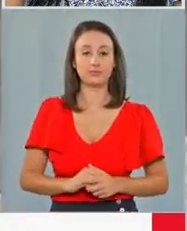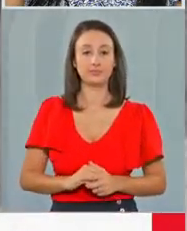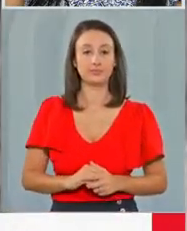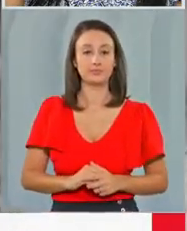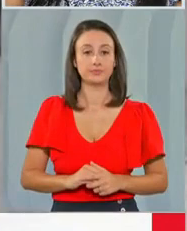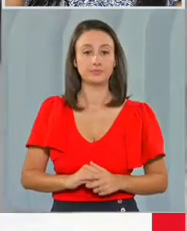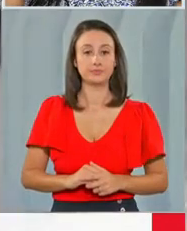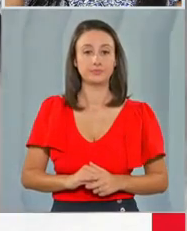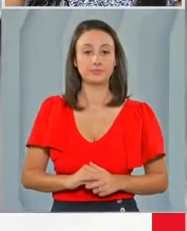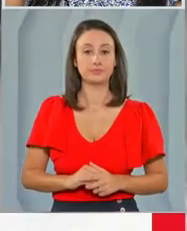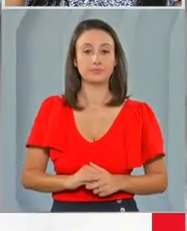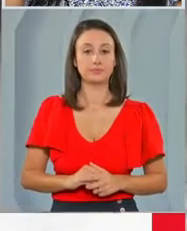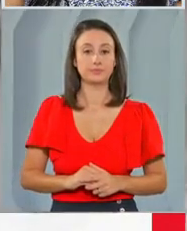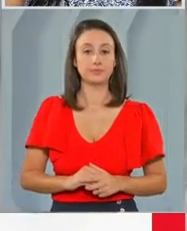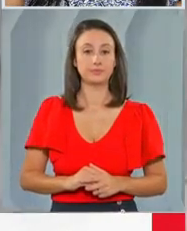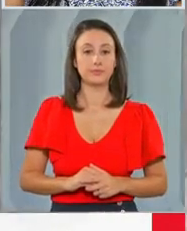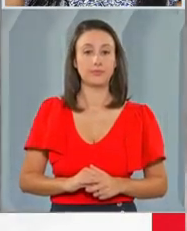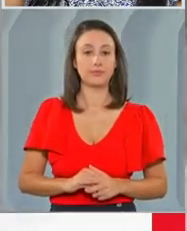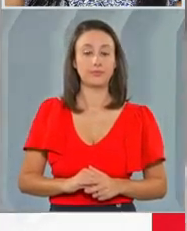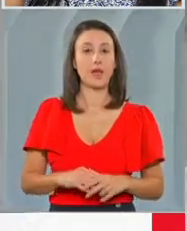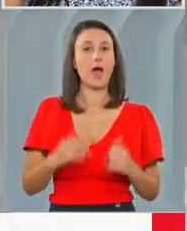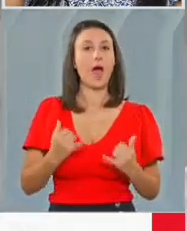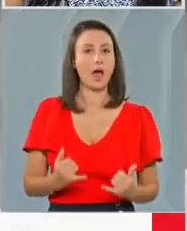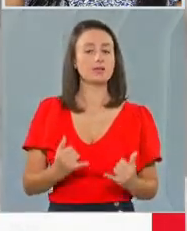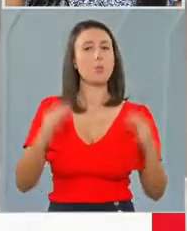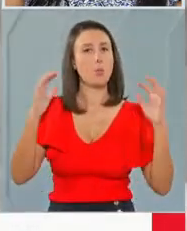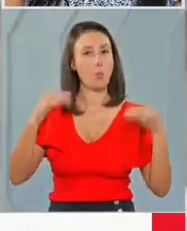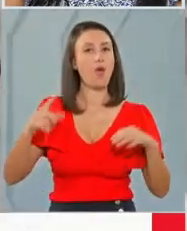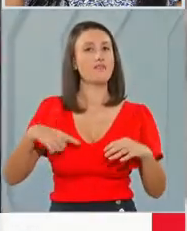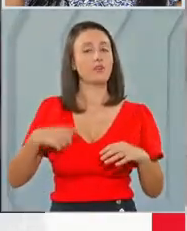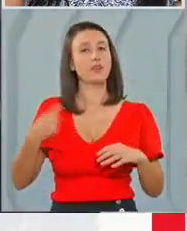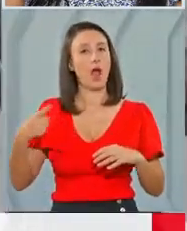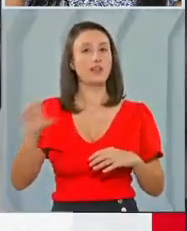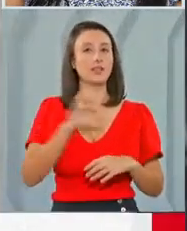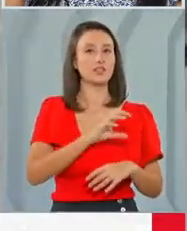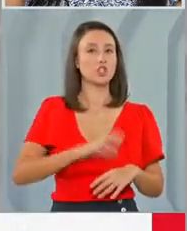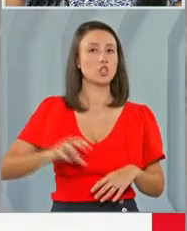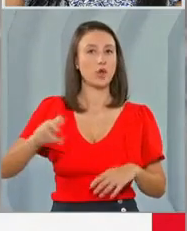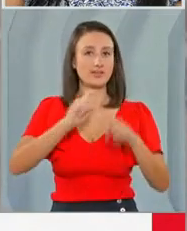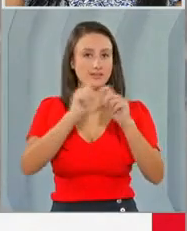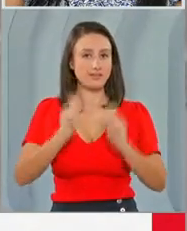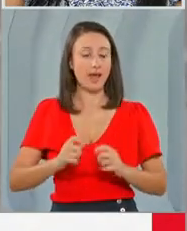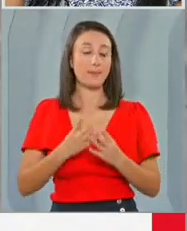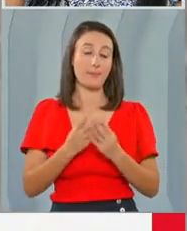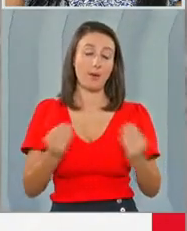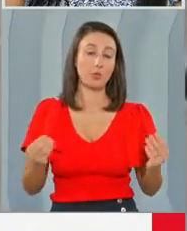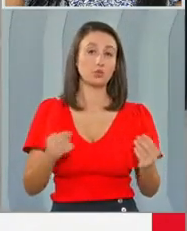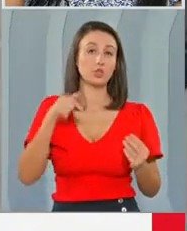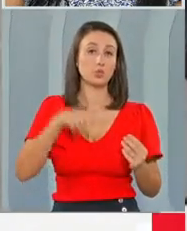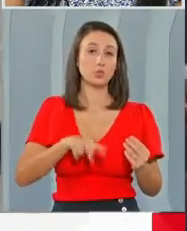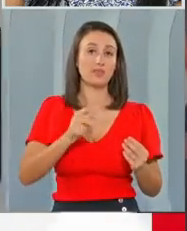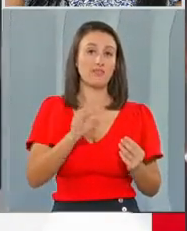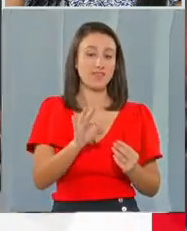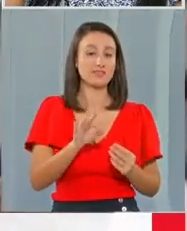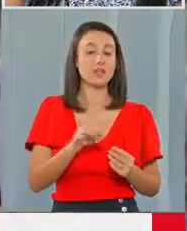este important, faptul că pe parcursul zilei de astăzi ploi vor fi și în celelalte zone ale țării, va chiar mai mult în partea de sud-vest,